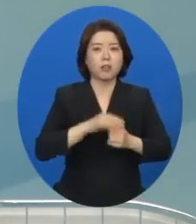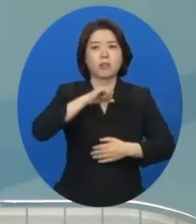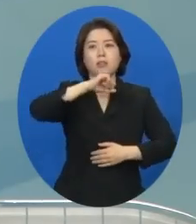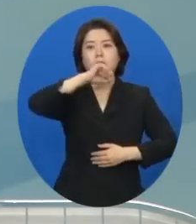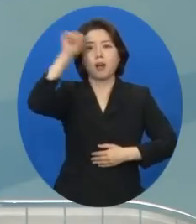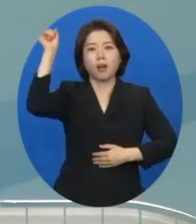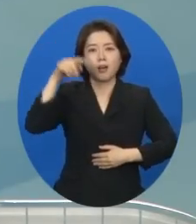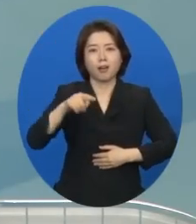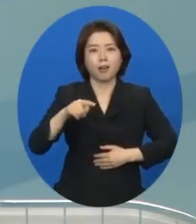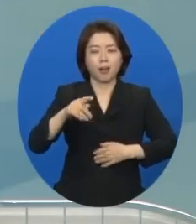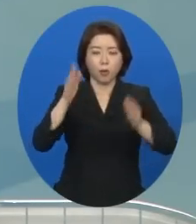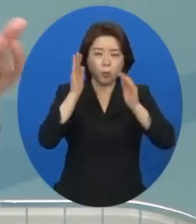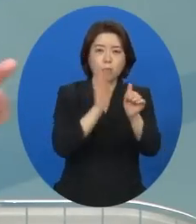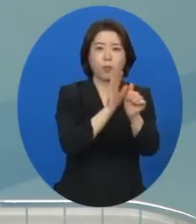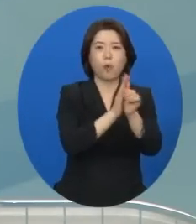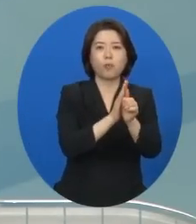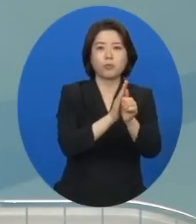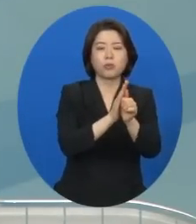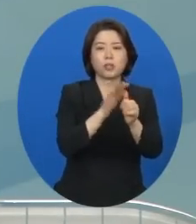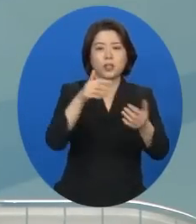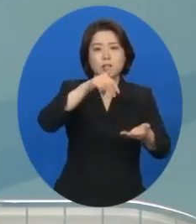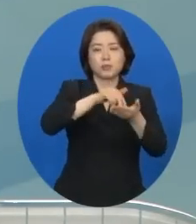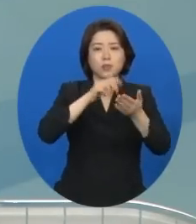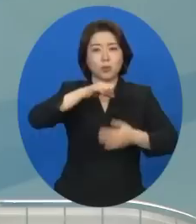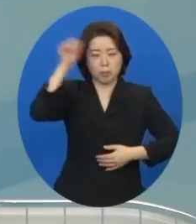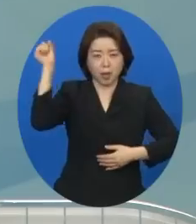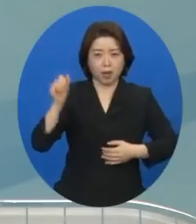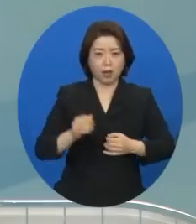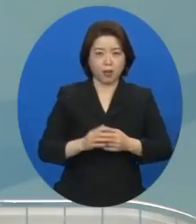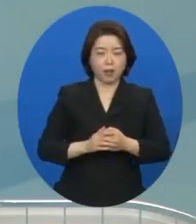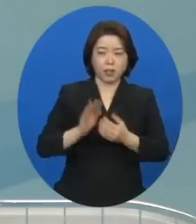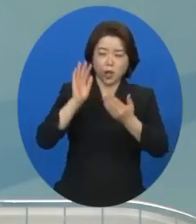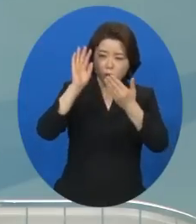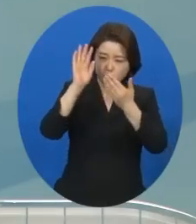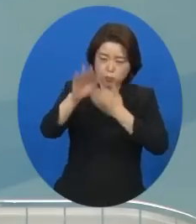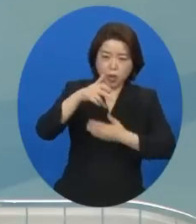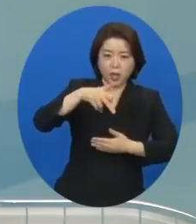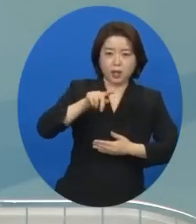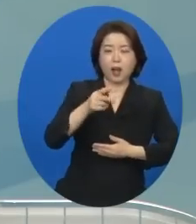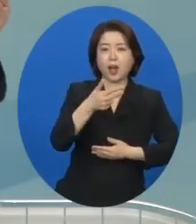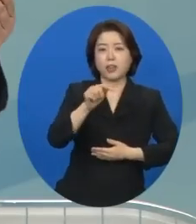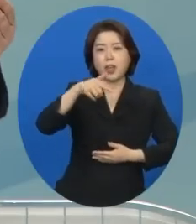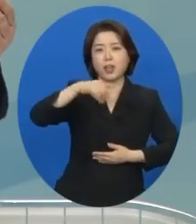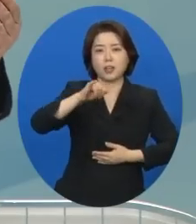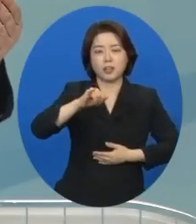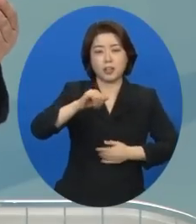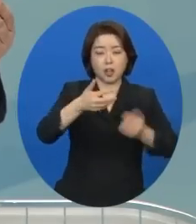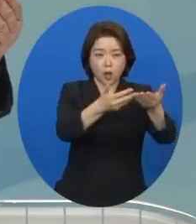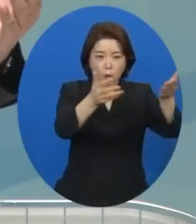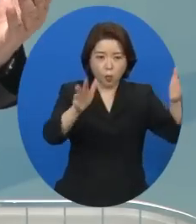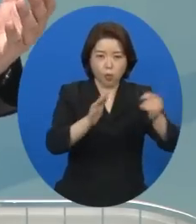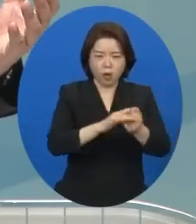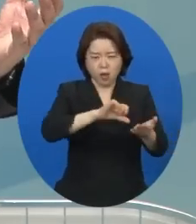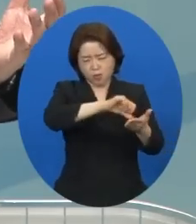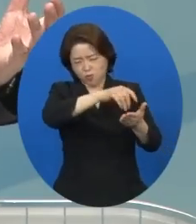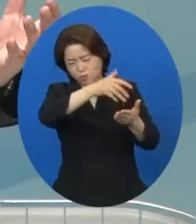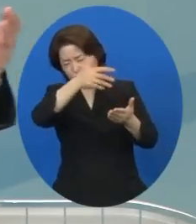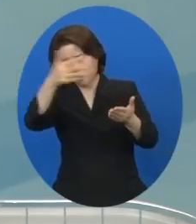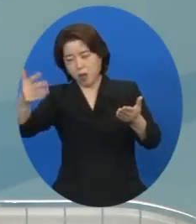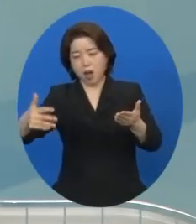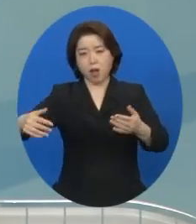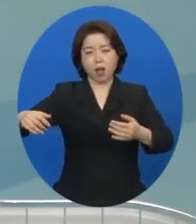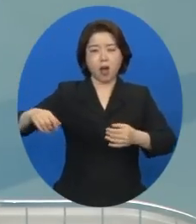그리고 카네기 홀, 링컨 센터 유명한 그런